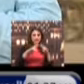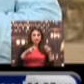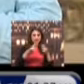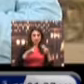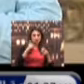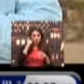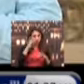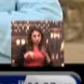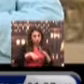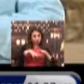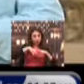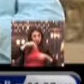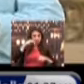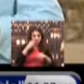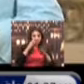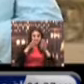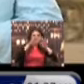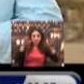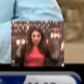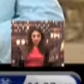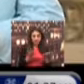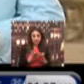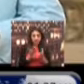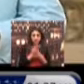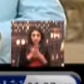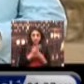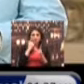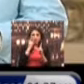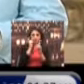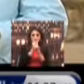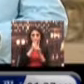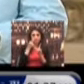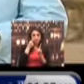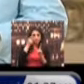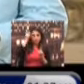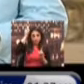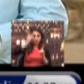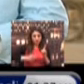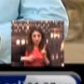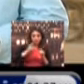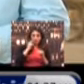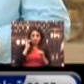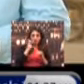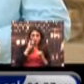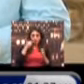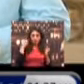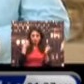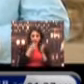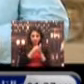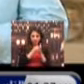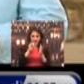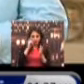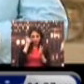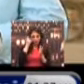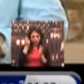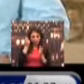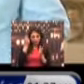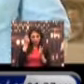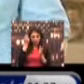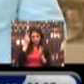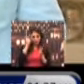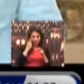هو جهاز إنذار للحفاظ على حياة الإنسان وإنقاذه، وحصل على شهادة تقدير في الإبداع والاختراع عن هذا الجهاز.